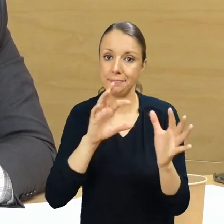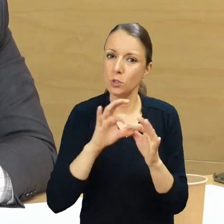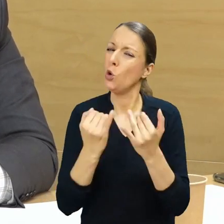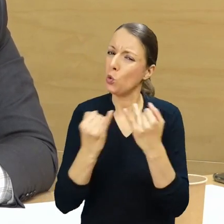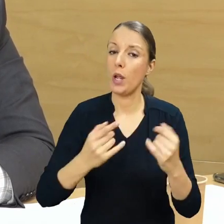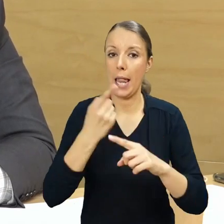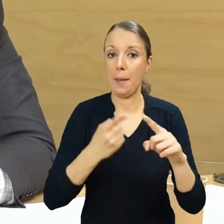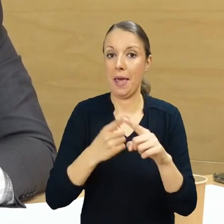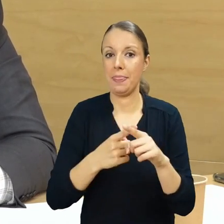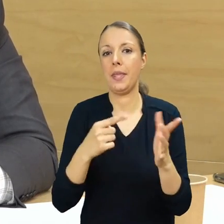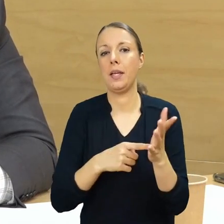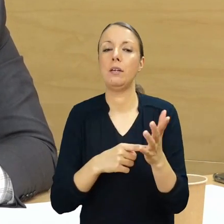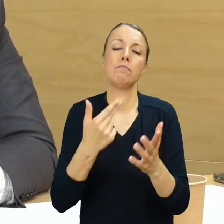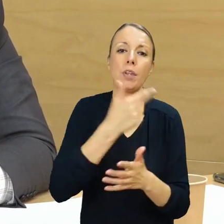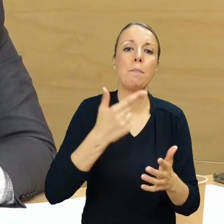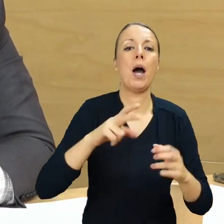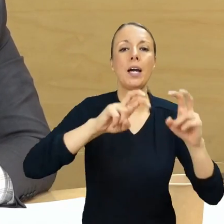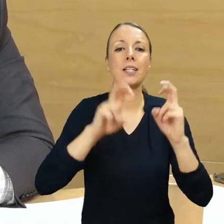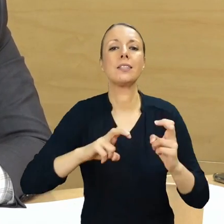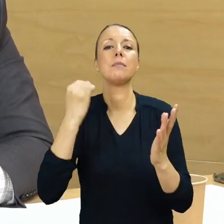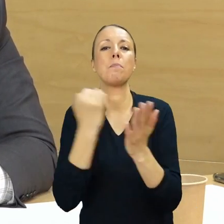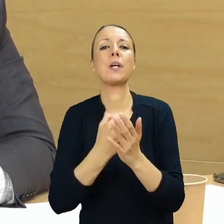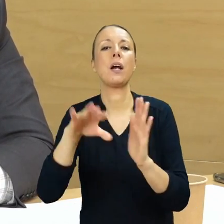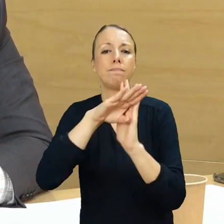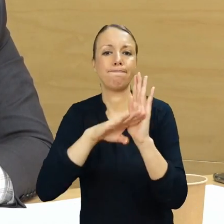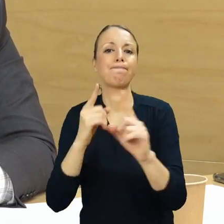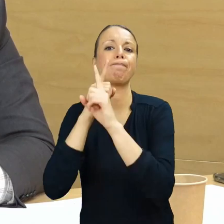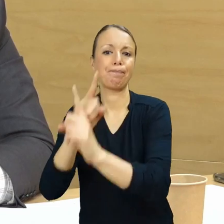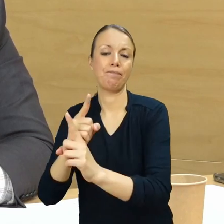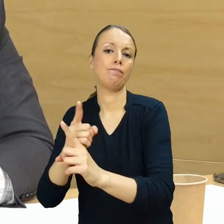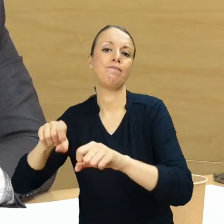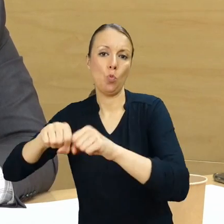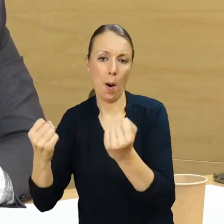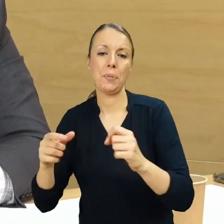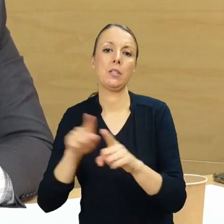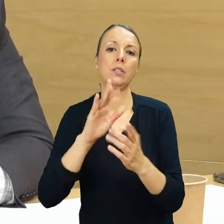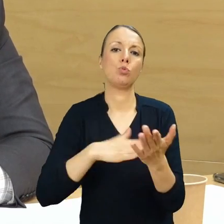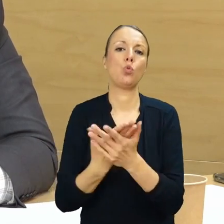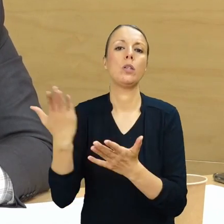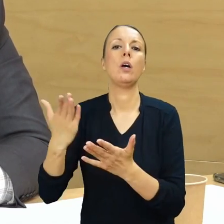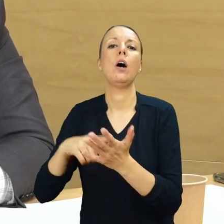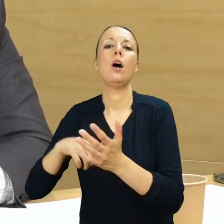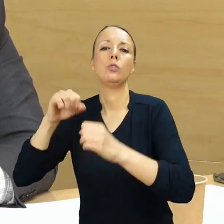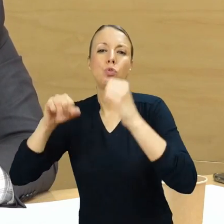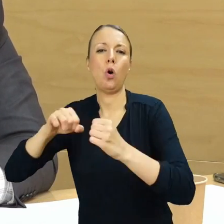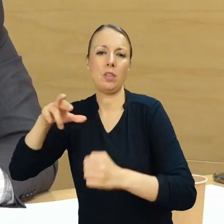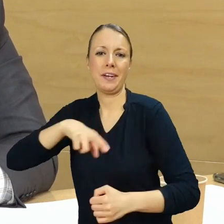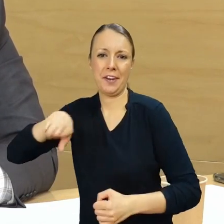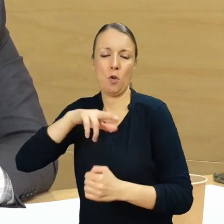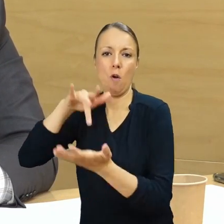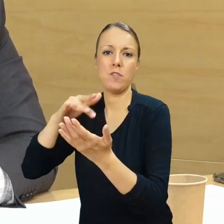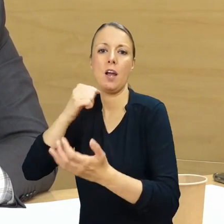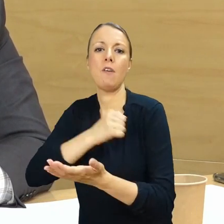kryzysu praworządności. To jest wniosek na przykład do Sądu Rejonowego w Warszawie o udostępnienie szczegółowych dokumentów z akt